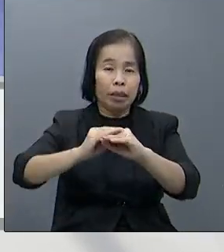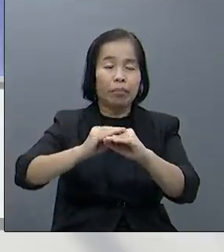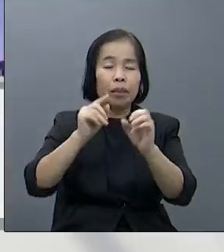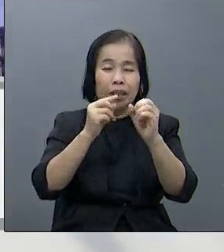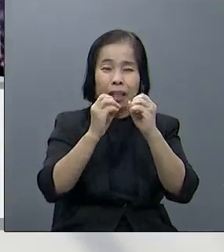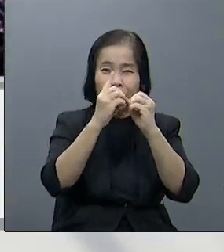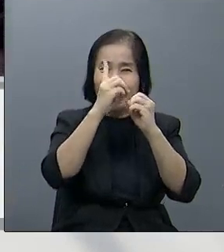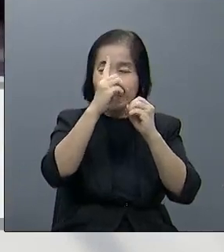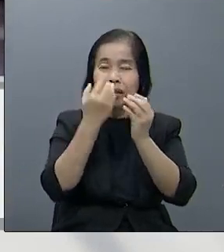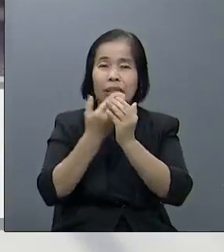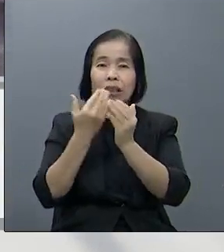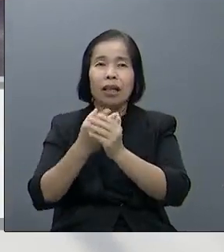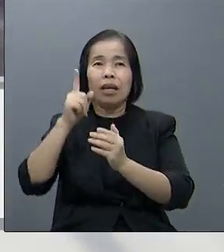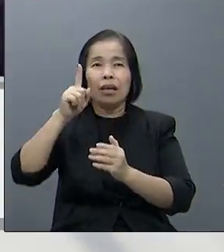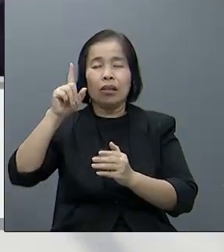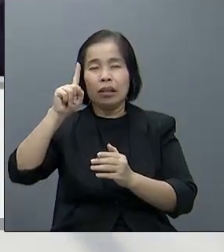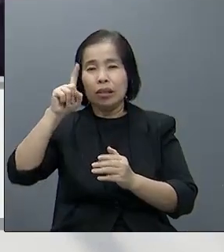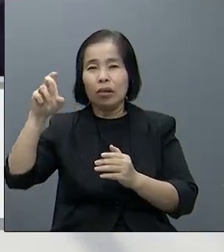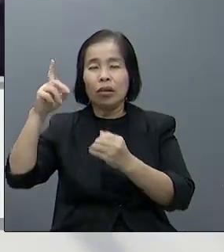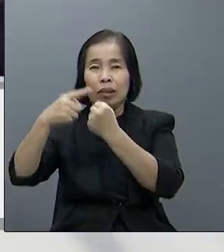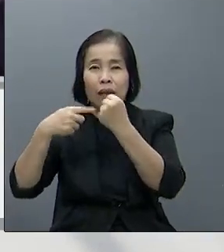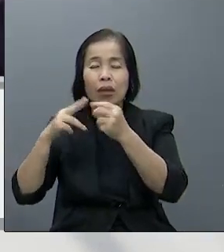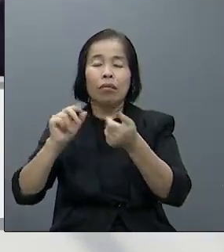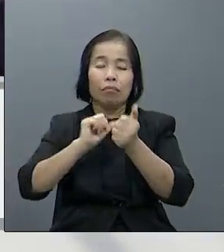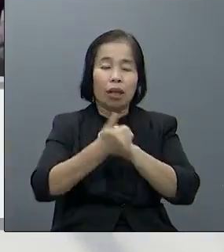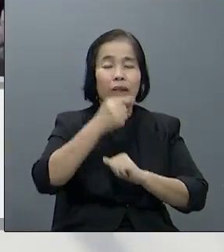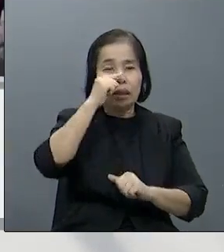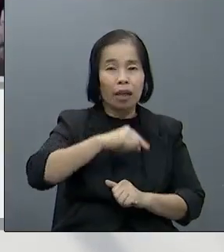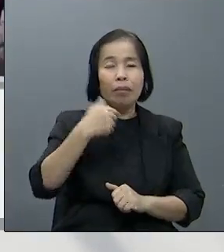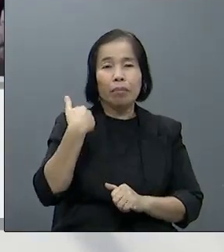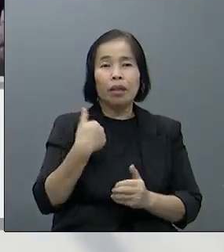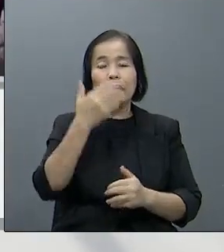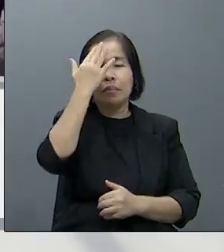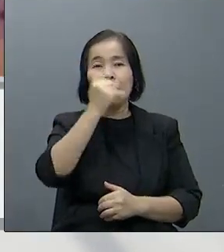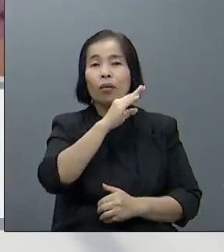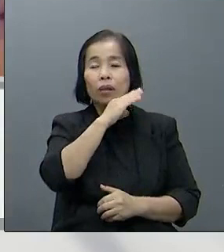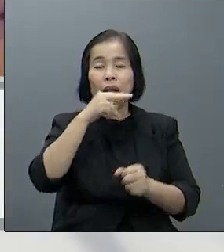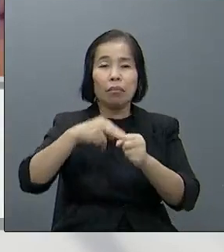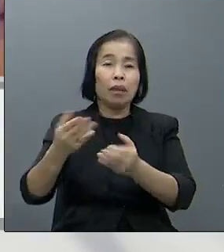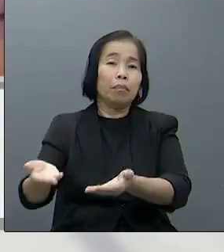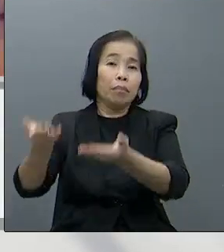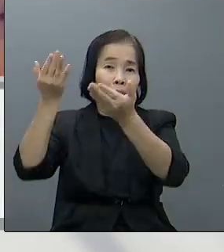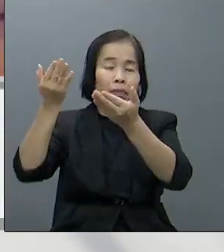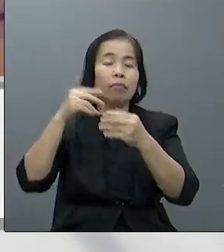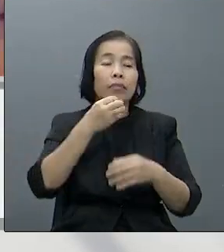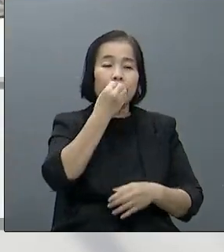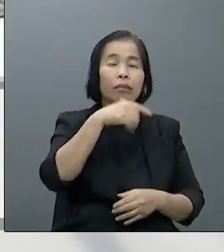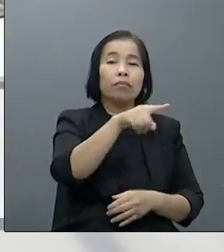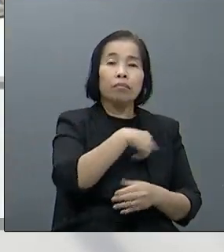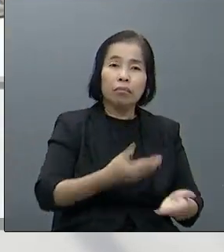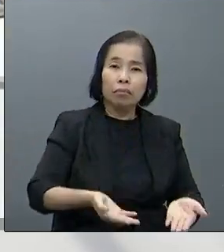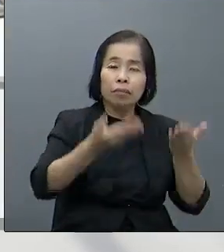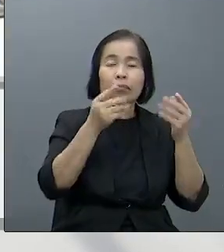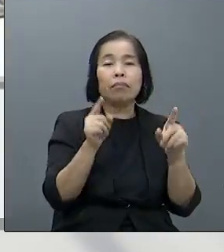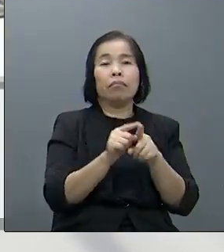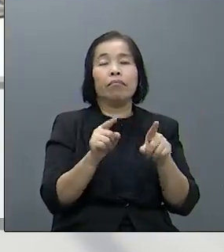บาเรลมันจะกระทบกับค่าน้ำมันในประเทศที่20สตางค์ค่ะพอต้นทุนน้ำมันเพิ่มค่าครองชีพก็เพิ่มสูง